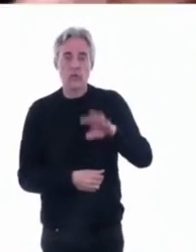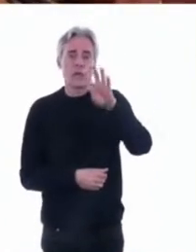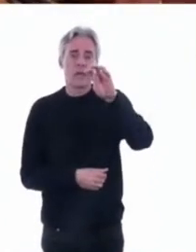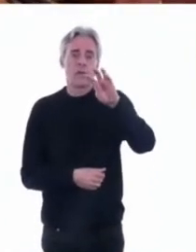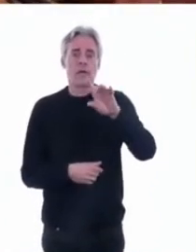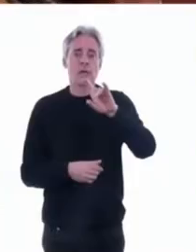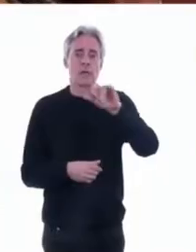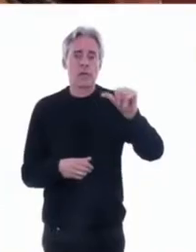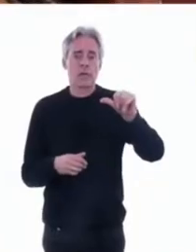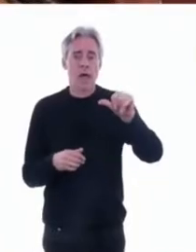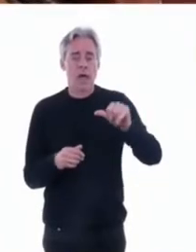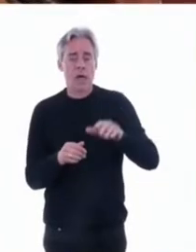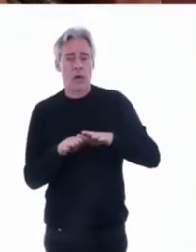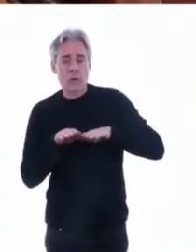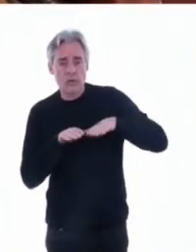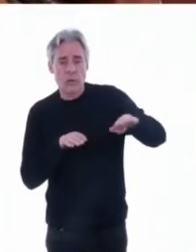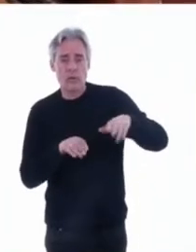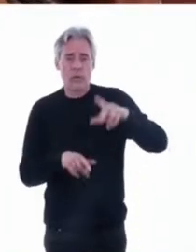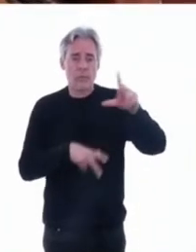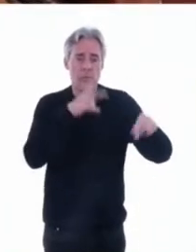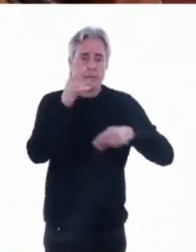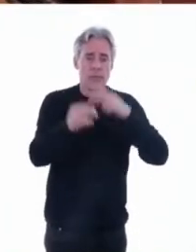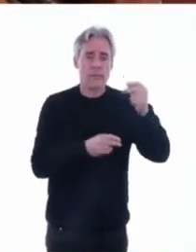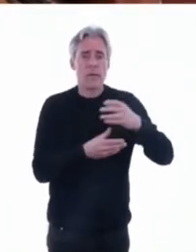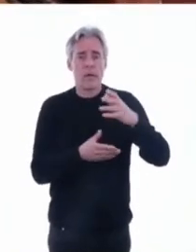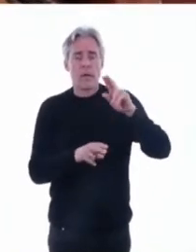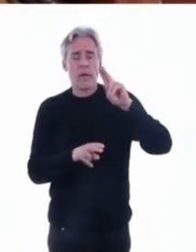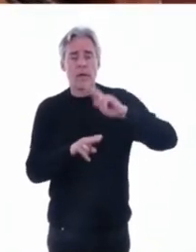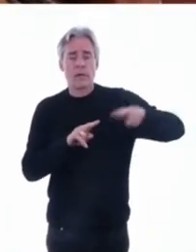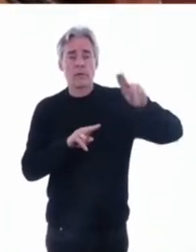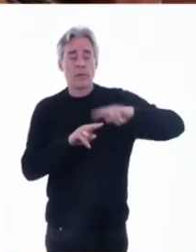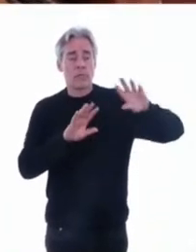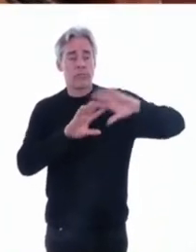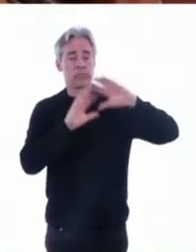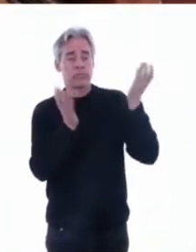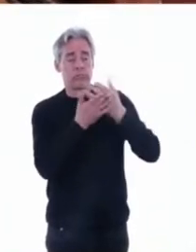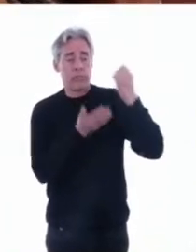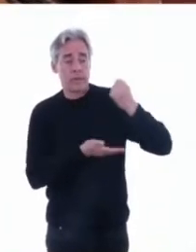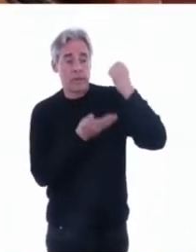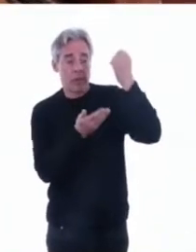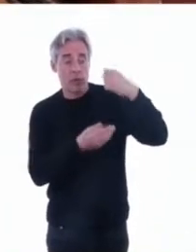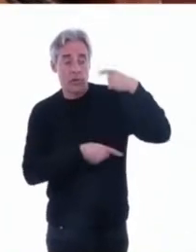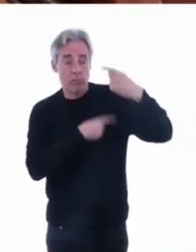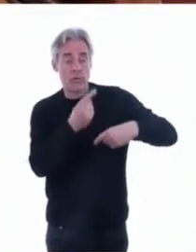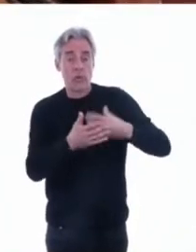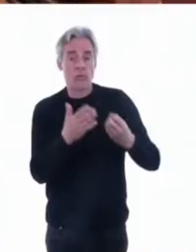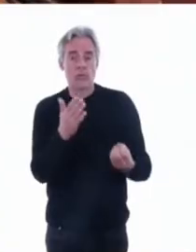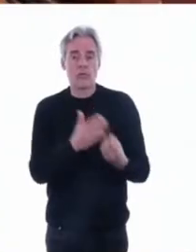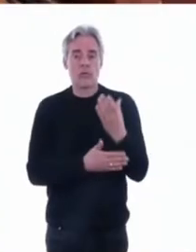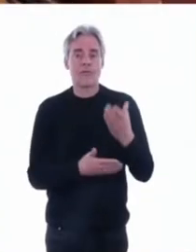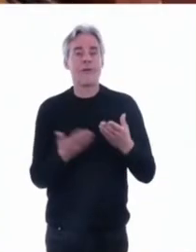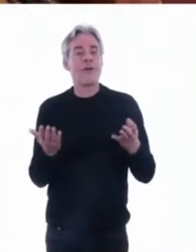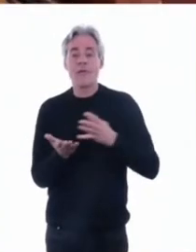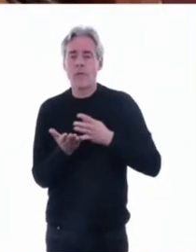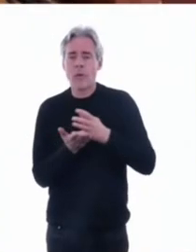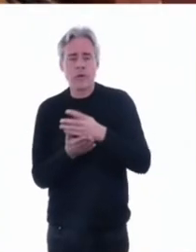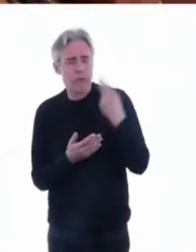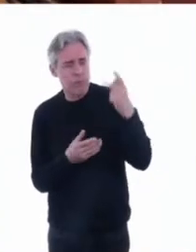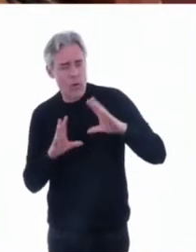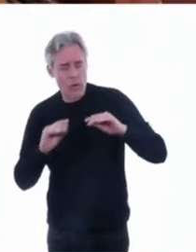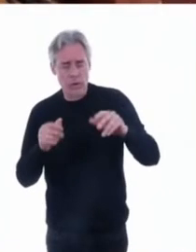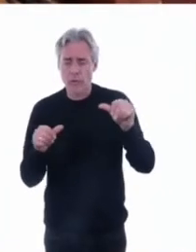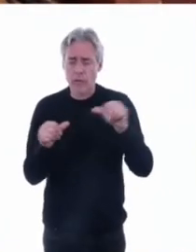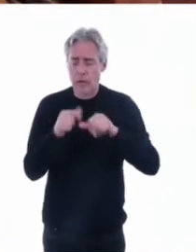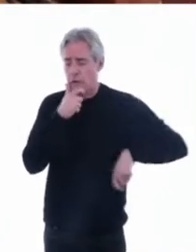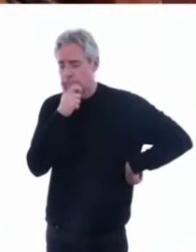quais revégétalisés, patrimoine réhabilité. Regardons donc vos projets très concrètement,